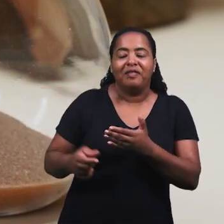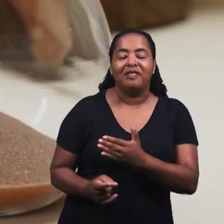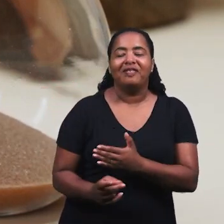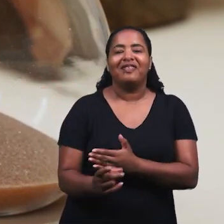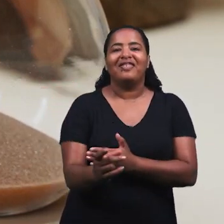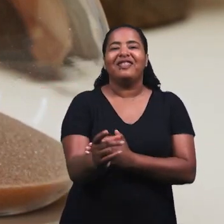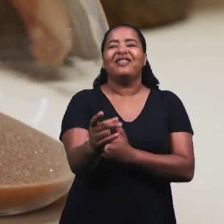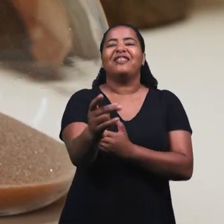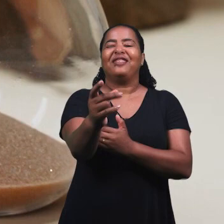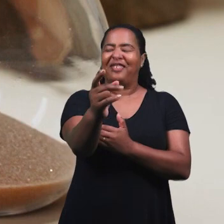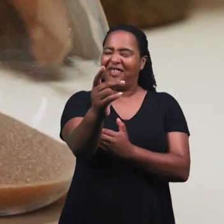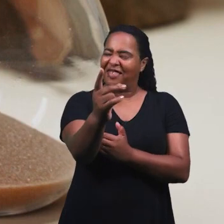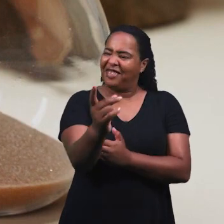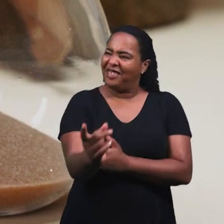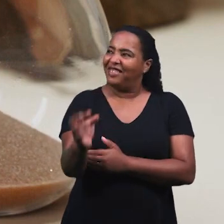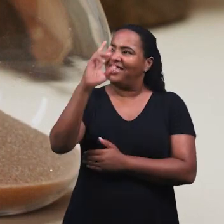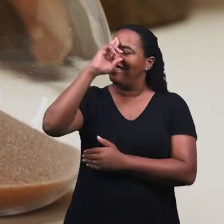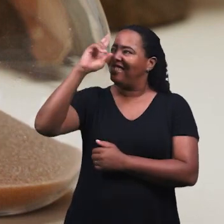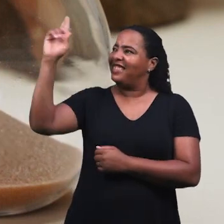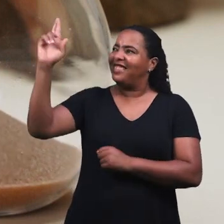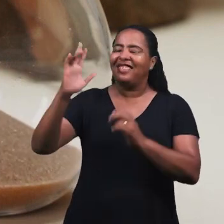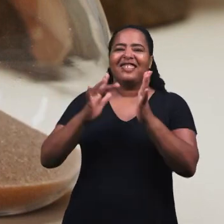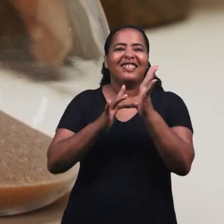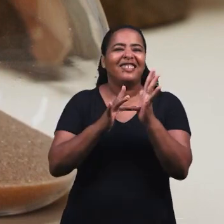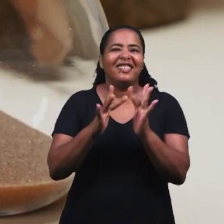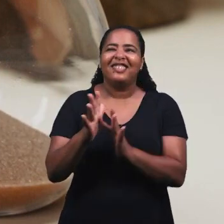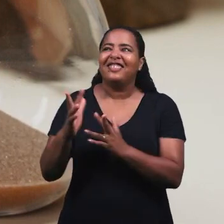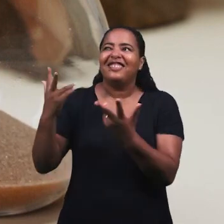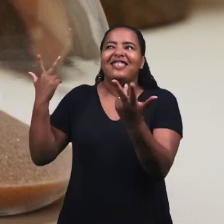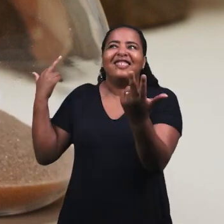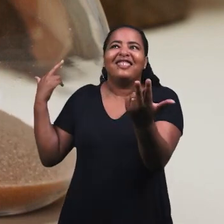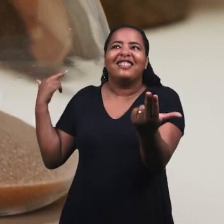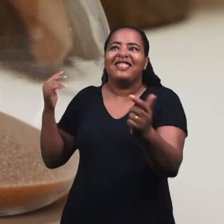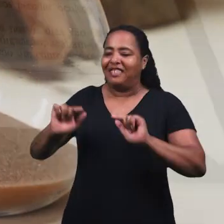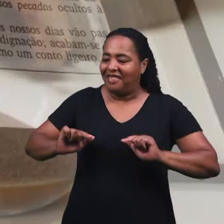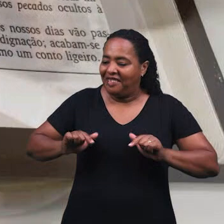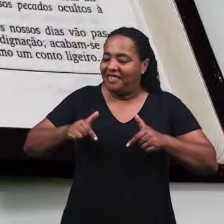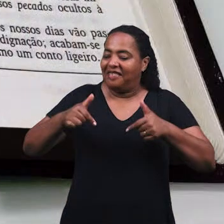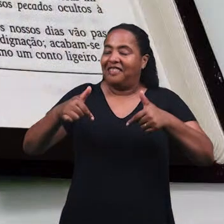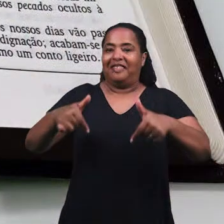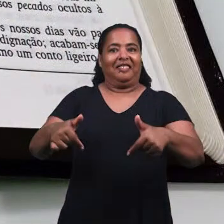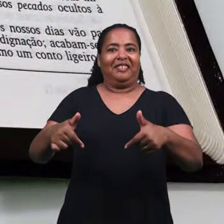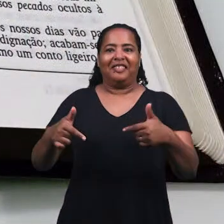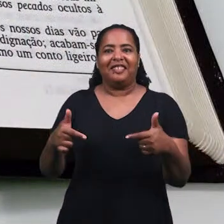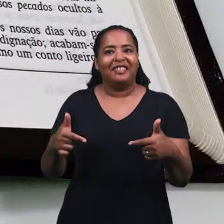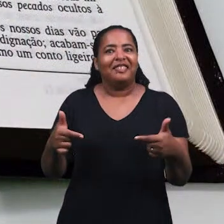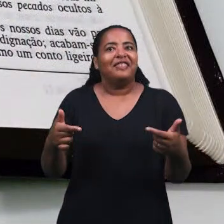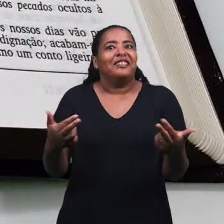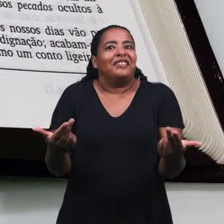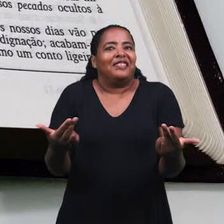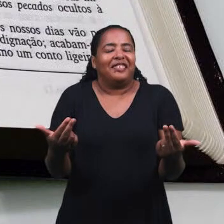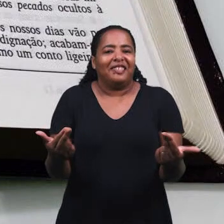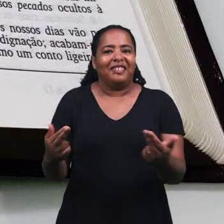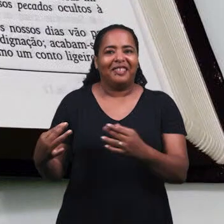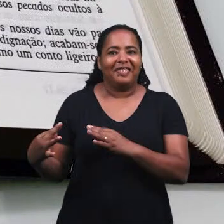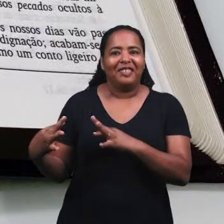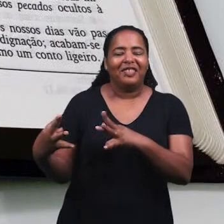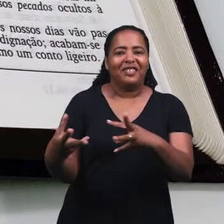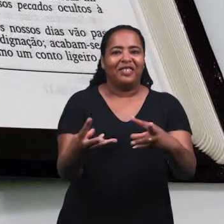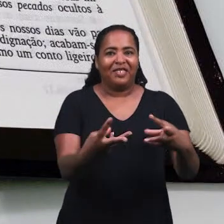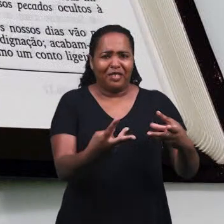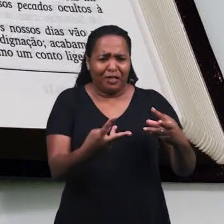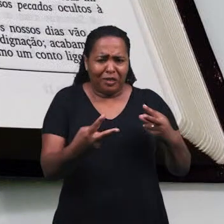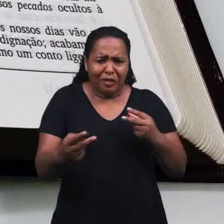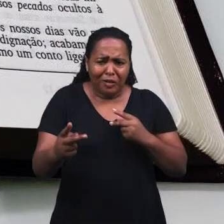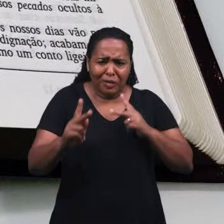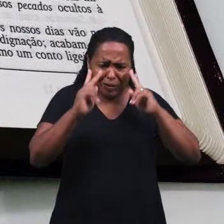para sempre, o Salvador é igual. Todos